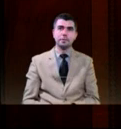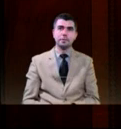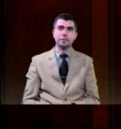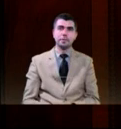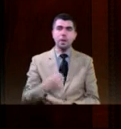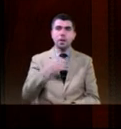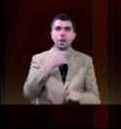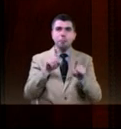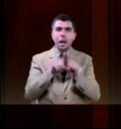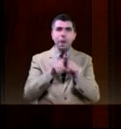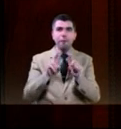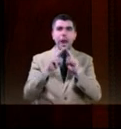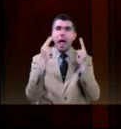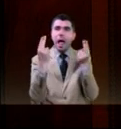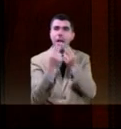هزقوا مني العالم.